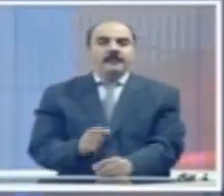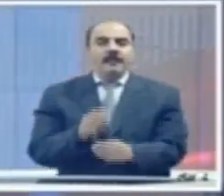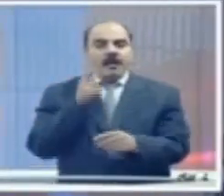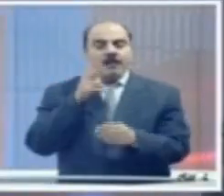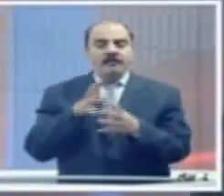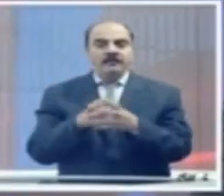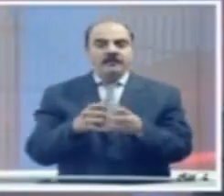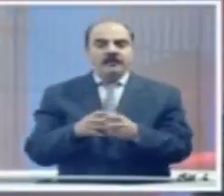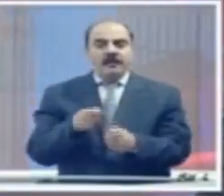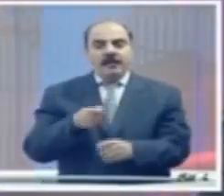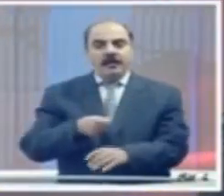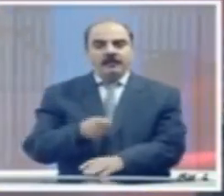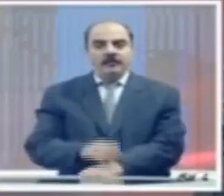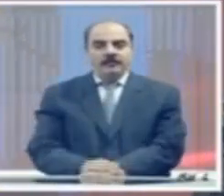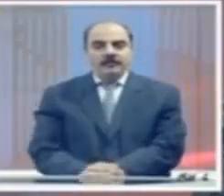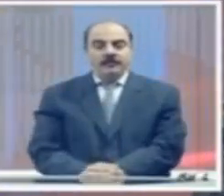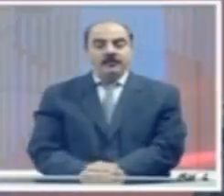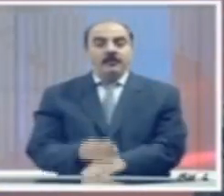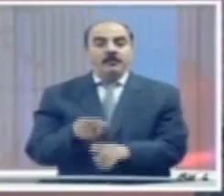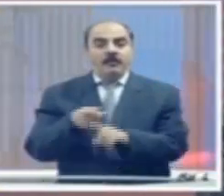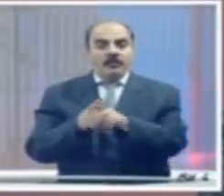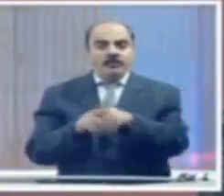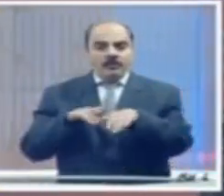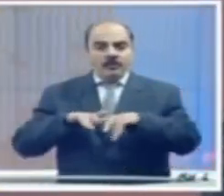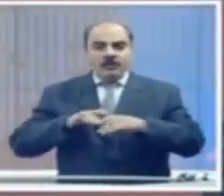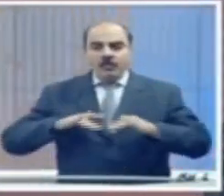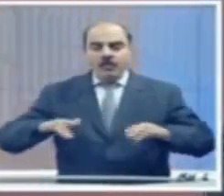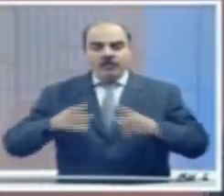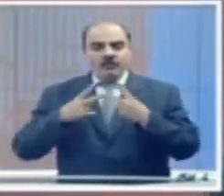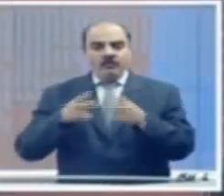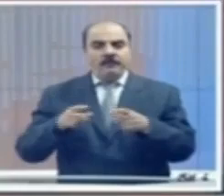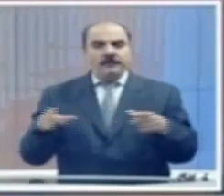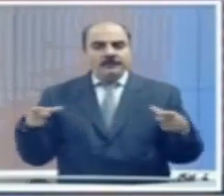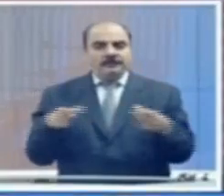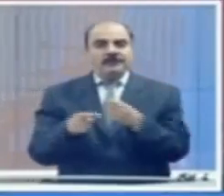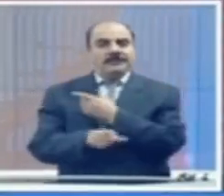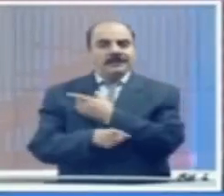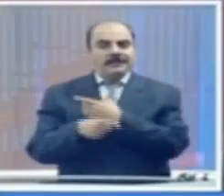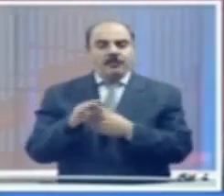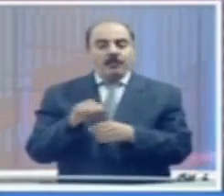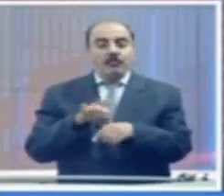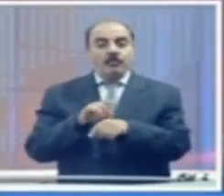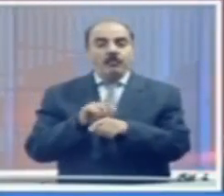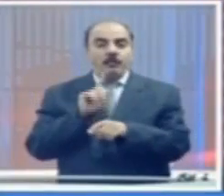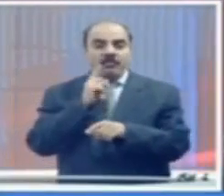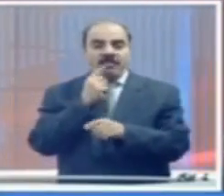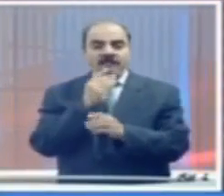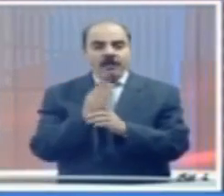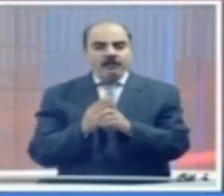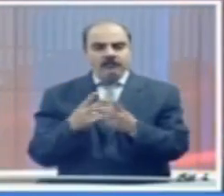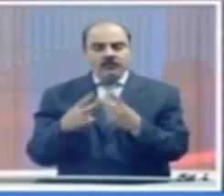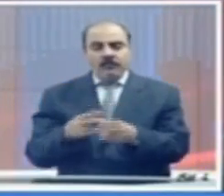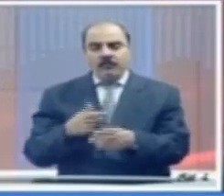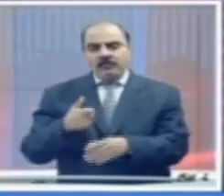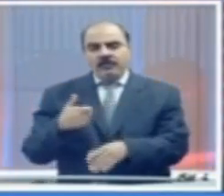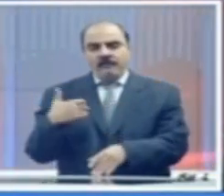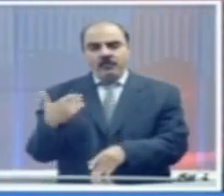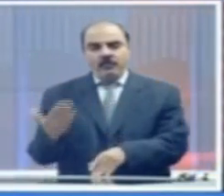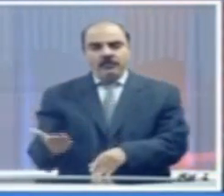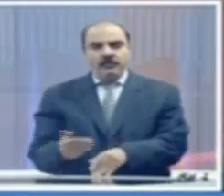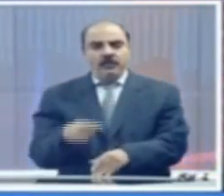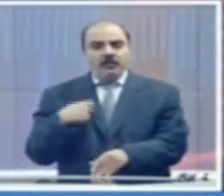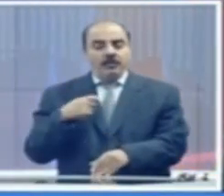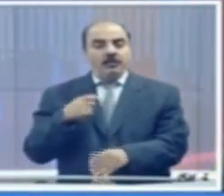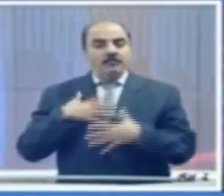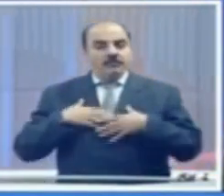الأخبار بالتفصيل، أهلا بكم. وافق مجلس الوزراء خلال اجتماعه برئاسة الدكتور مصطفى مدبولي على تفويض